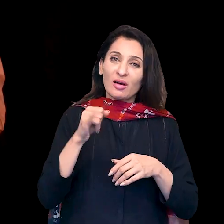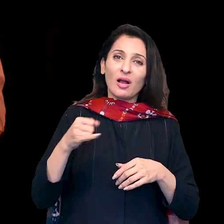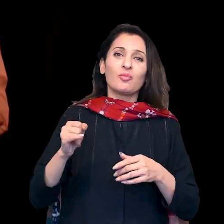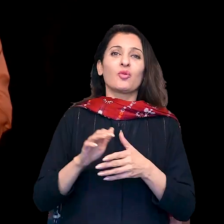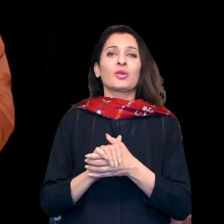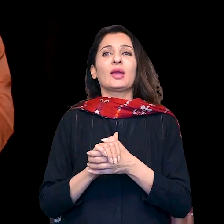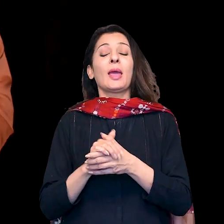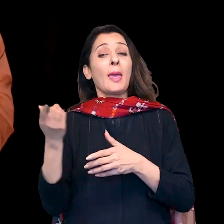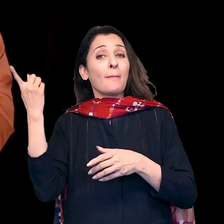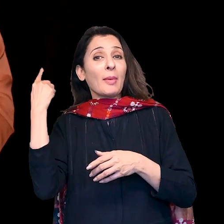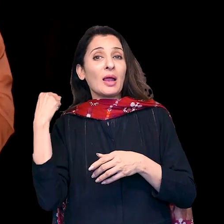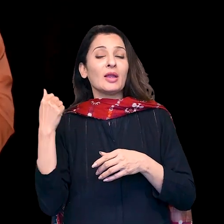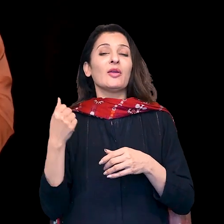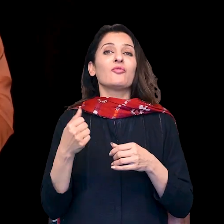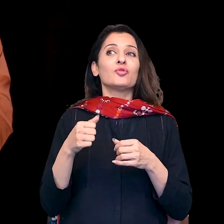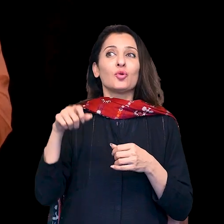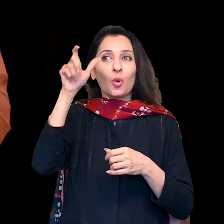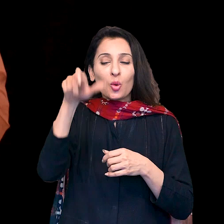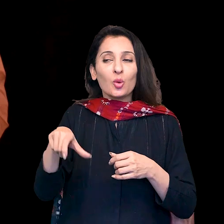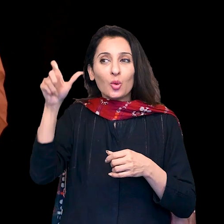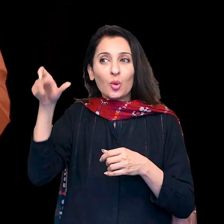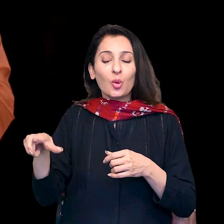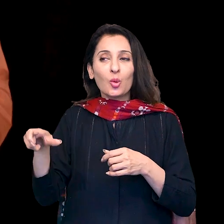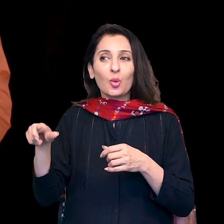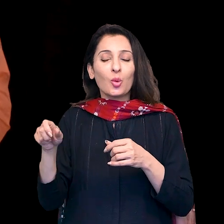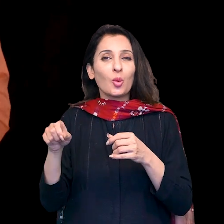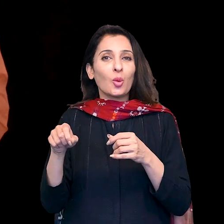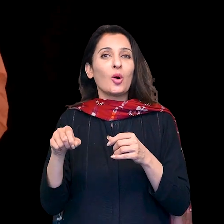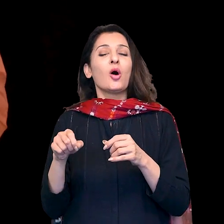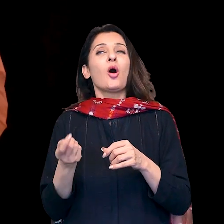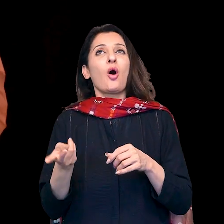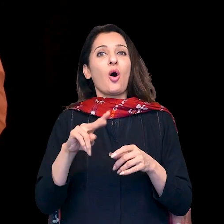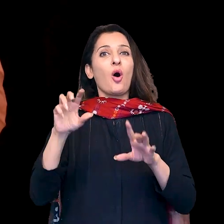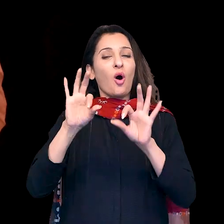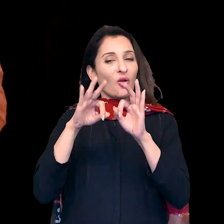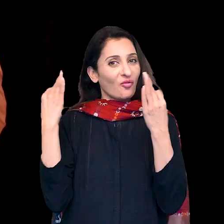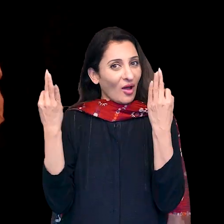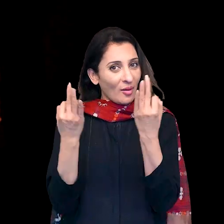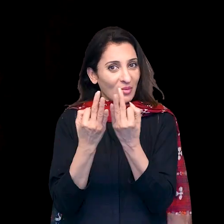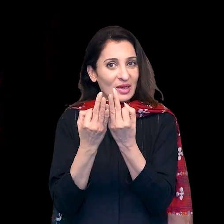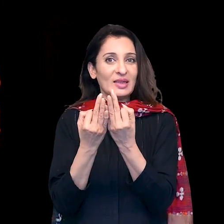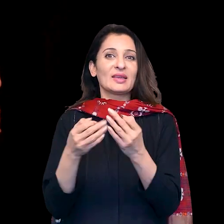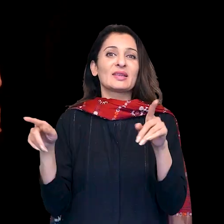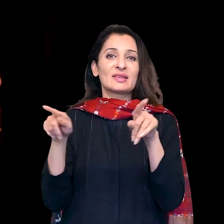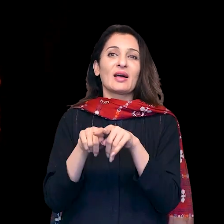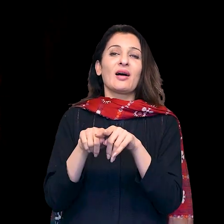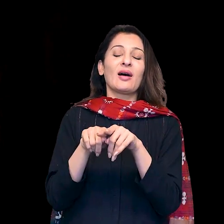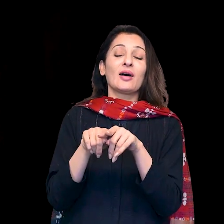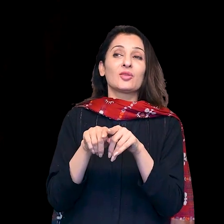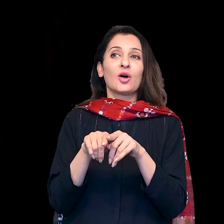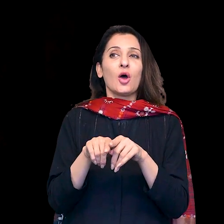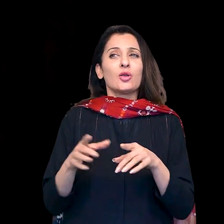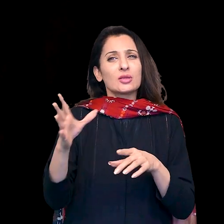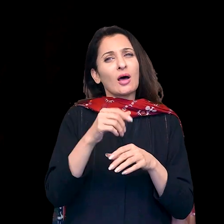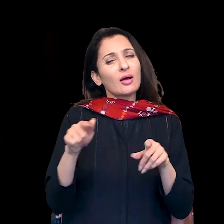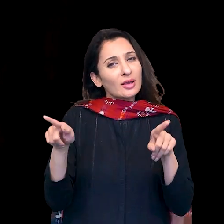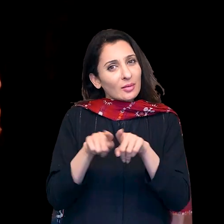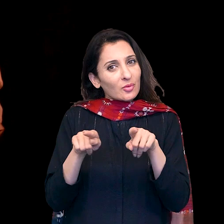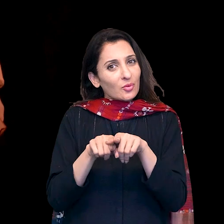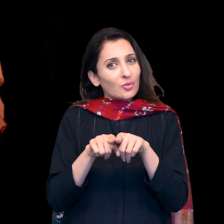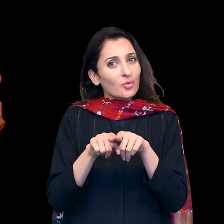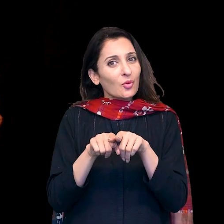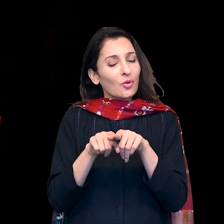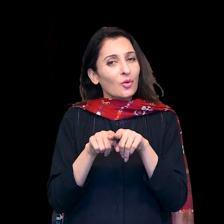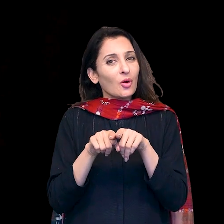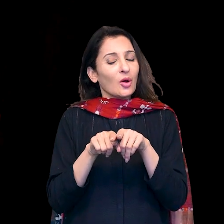के relationships define होते थे पहले से ही उनके family से, उनके आइडेंटिटी से, वो किधर बिलोंग करते हैं, अपनी बरादरी